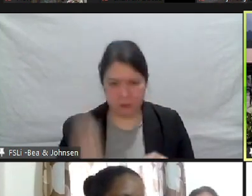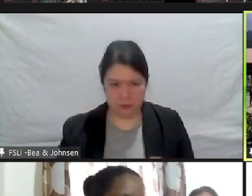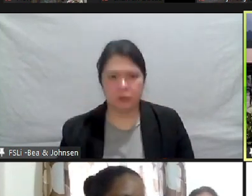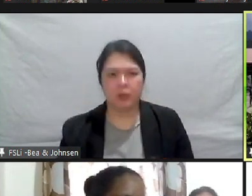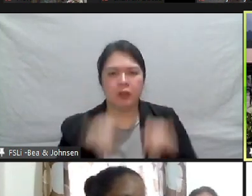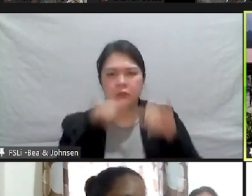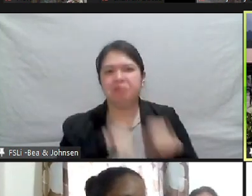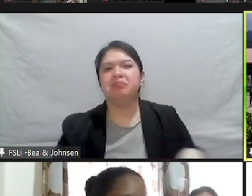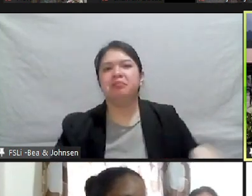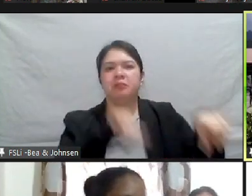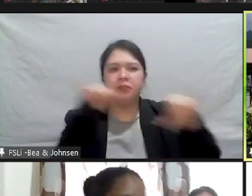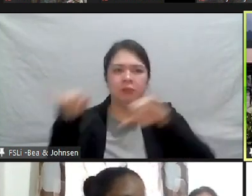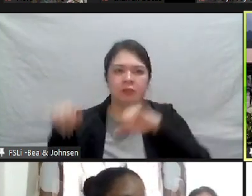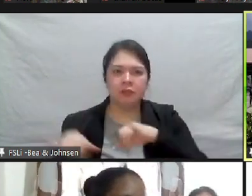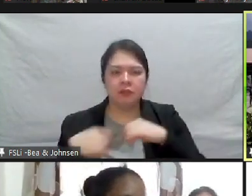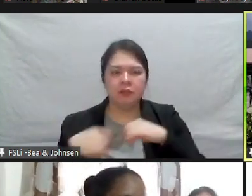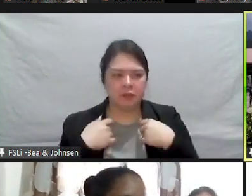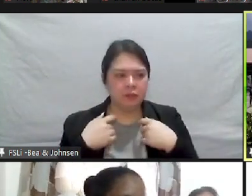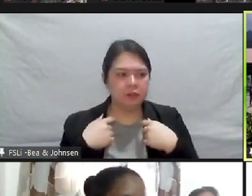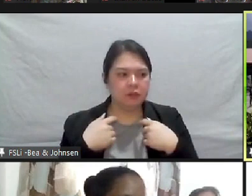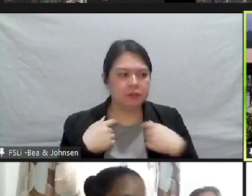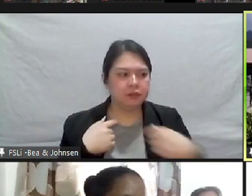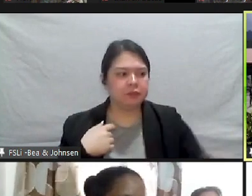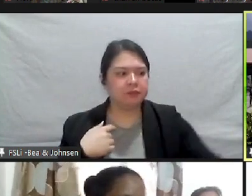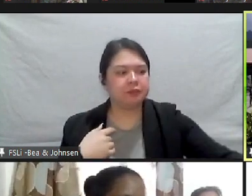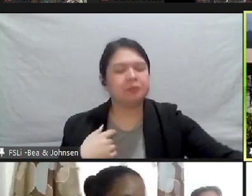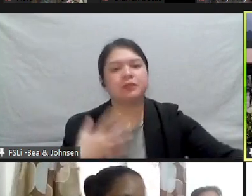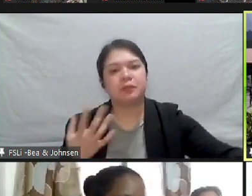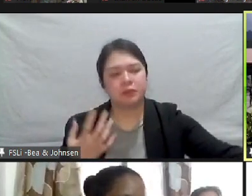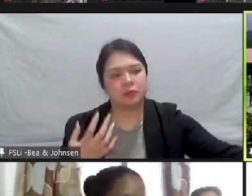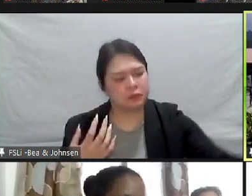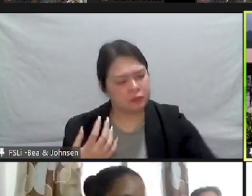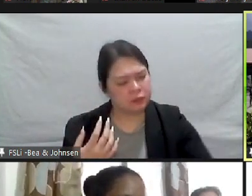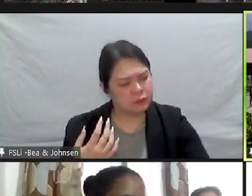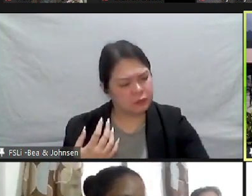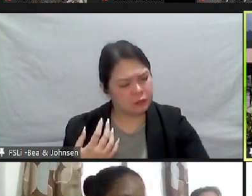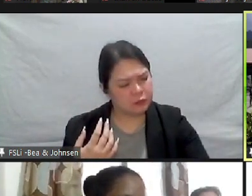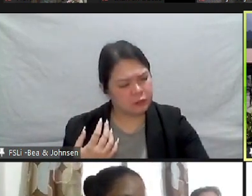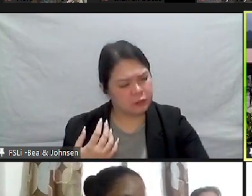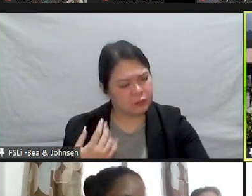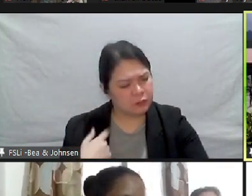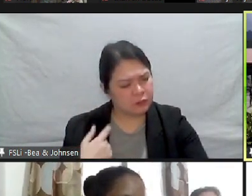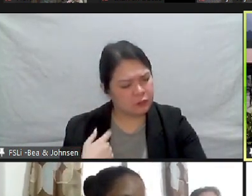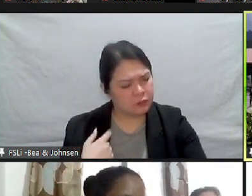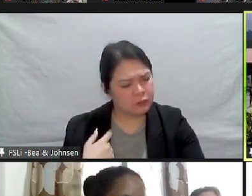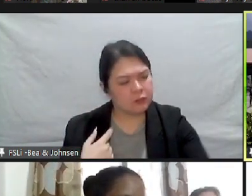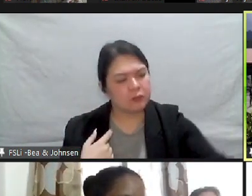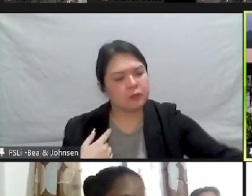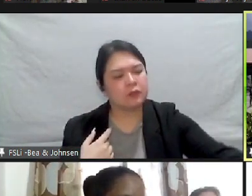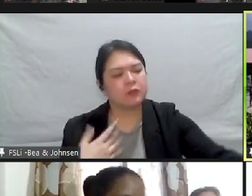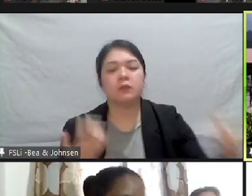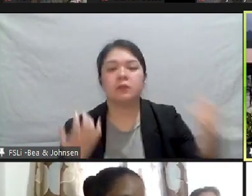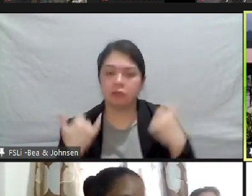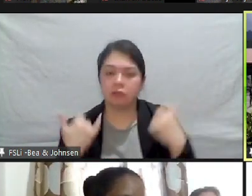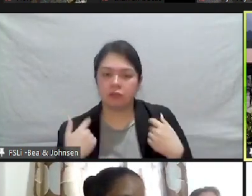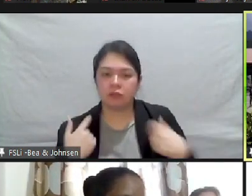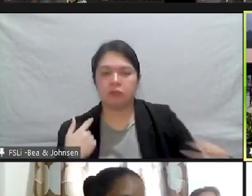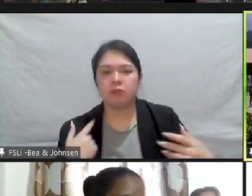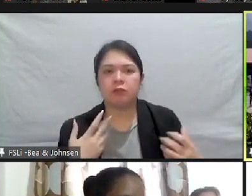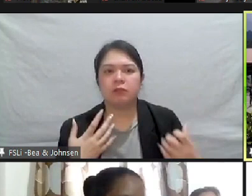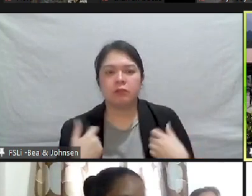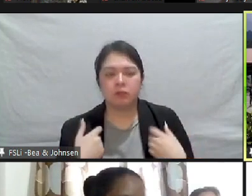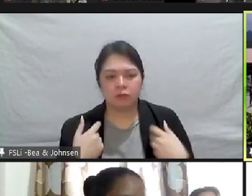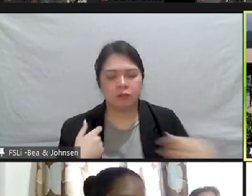magkakapareho naman, ano? So, kung ano po ang mga regional, ano yung mga languages sa region, kahit ang ating, you